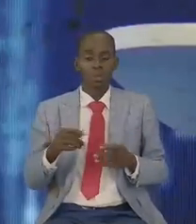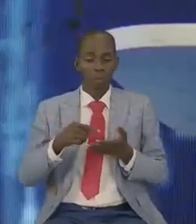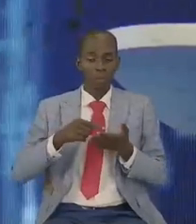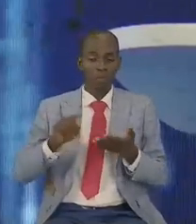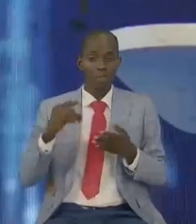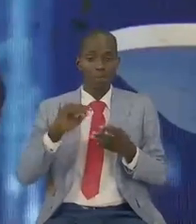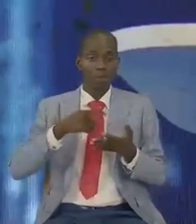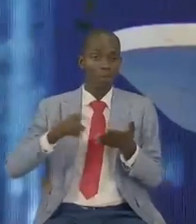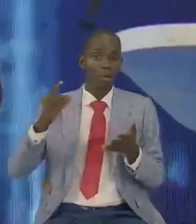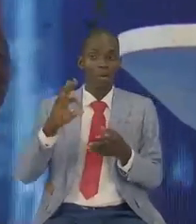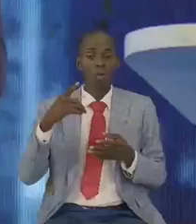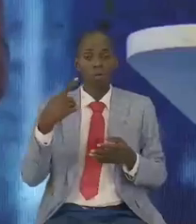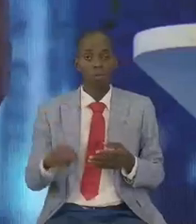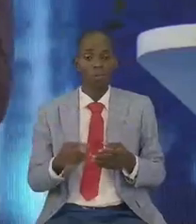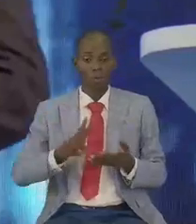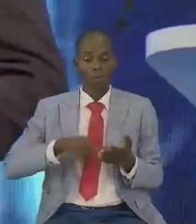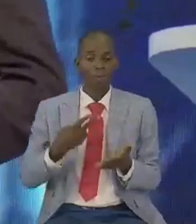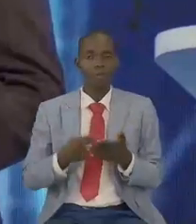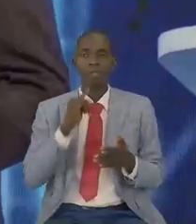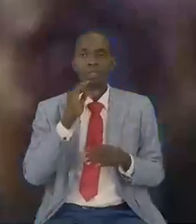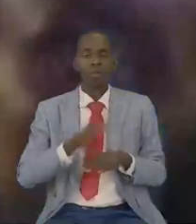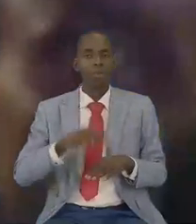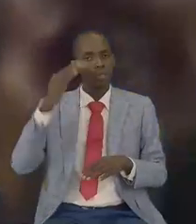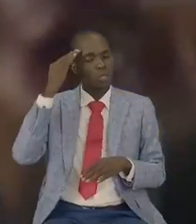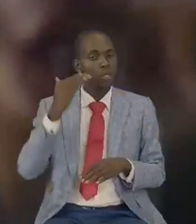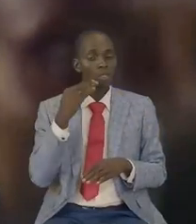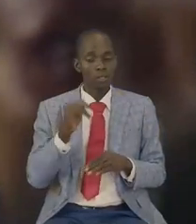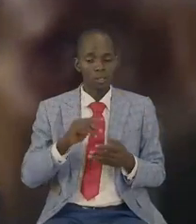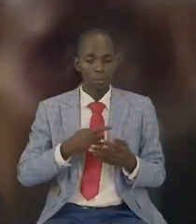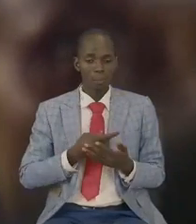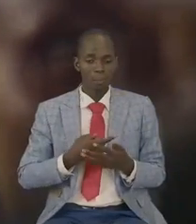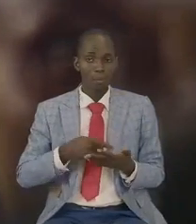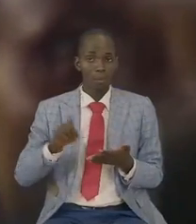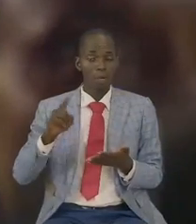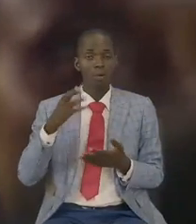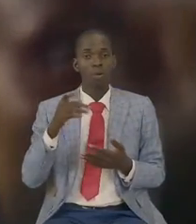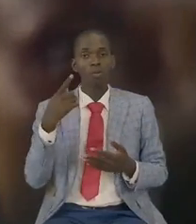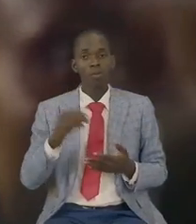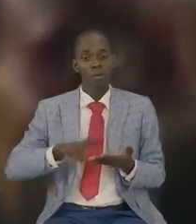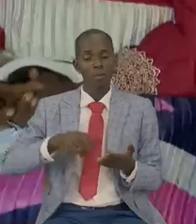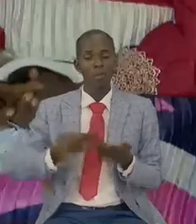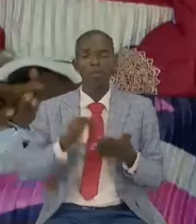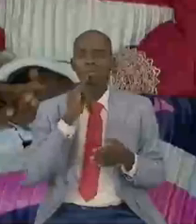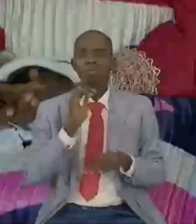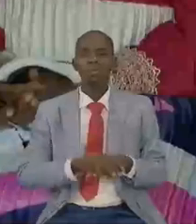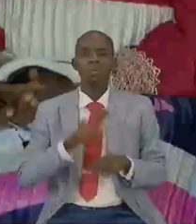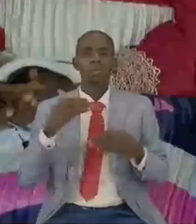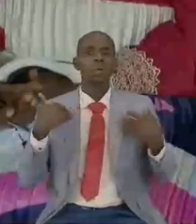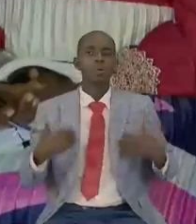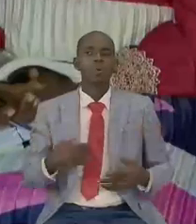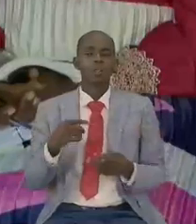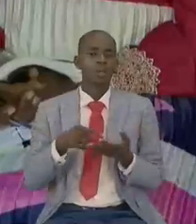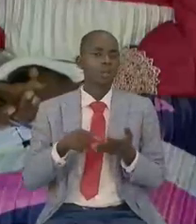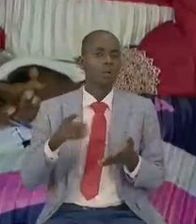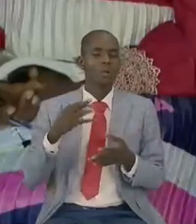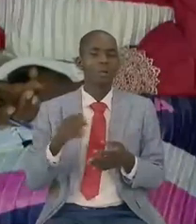toi. Les marques de la chute sont sur tes lèvres. Les marques, les traces de la chute sont sur ton corps. Les traces de